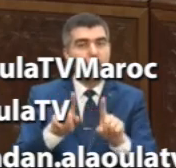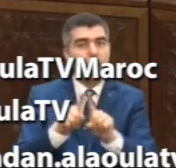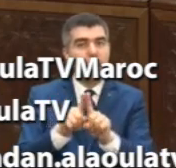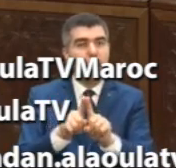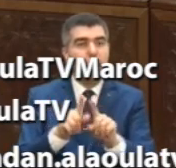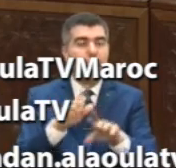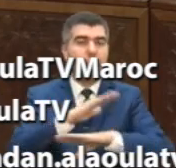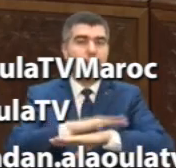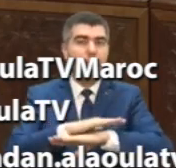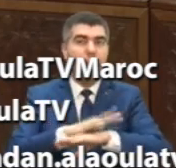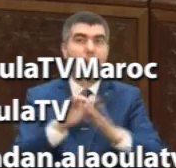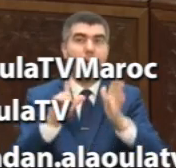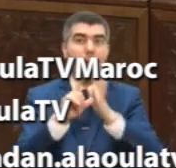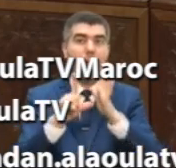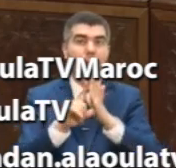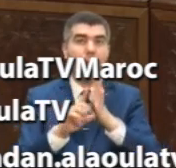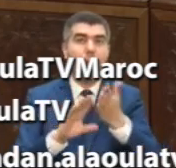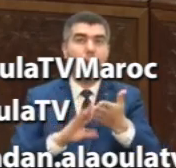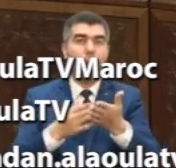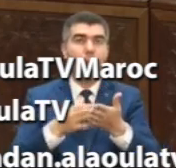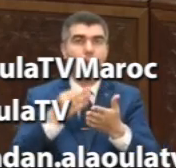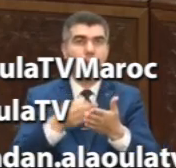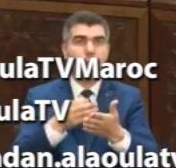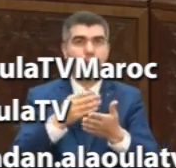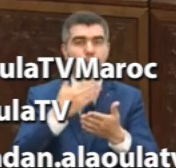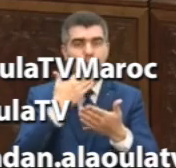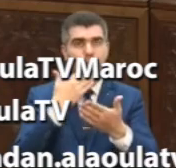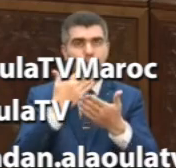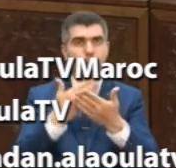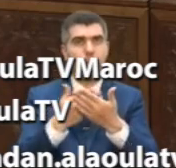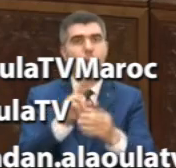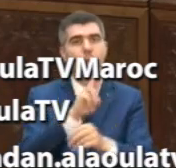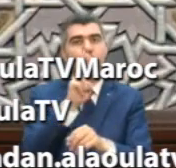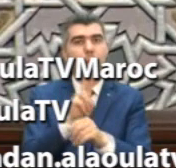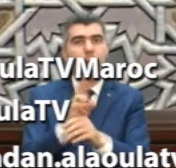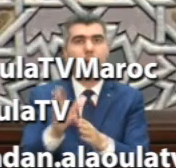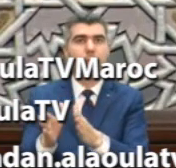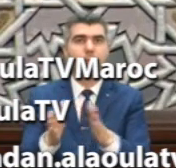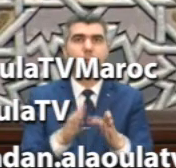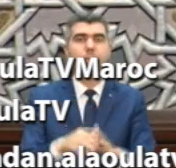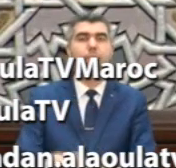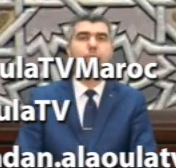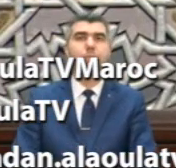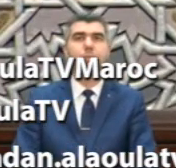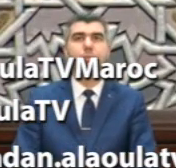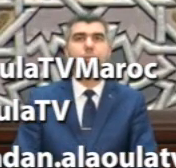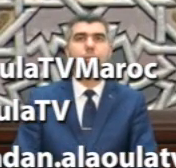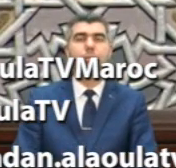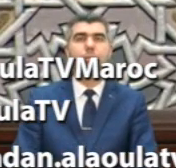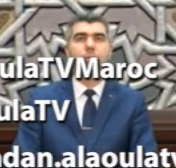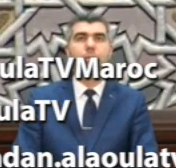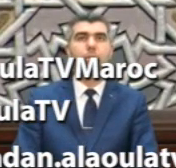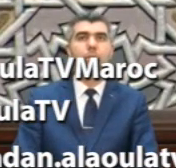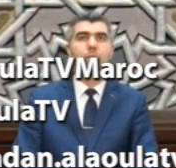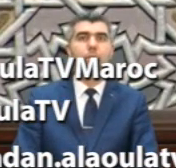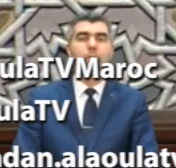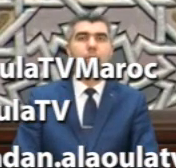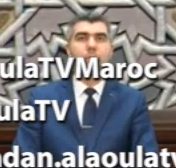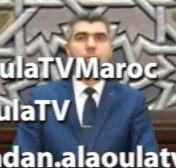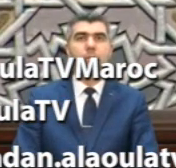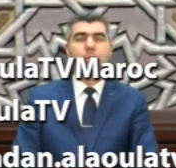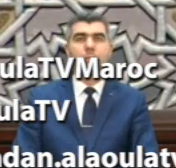ضفاتر التحملات والمرجعيات القانونية. وشكرا على هذا السؤال. شكرا سيد الوزير. تعقيب، تفضل سيد